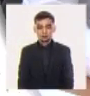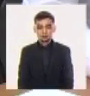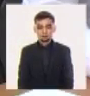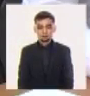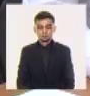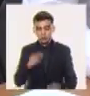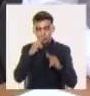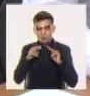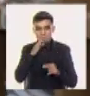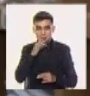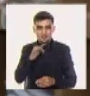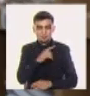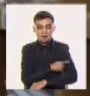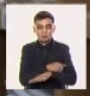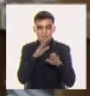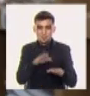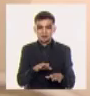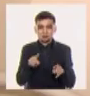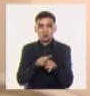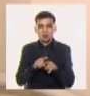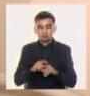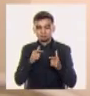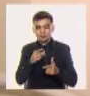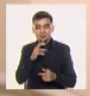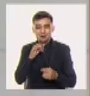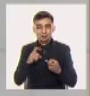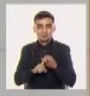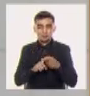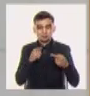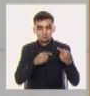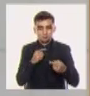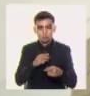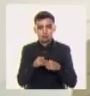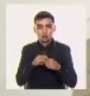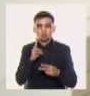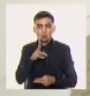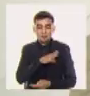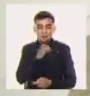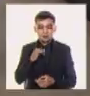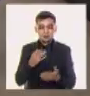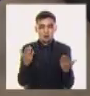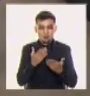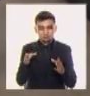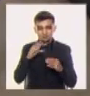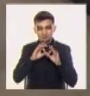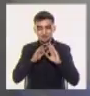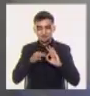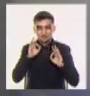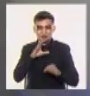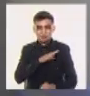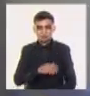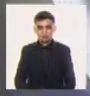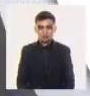помощь? Теряем время. Почему частным клиникам не разрешают включиться в борьбу с коронавирусом? Что мешает? Какие препятствия озвучил фонд